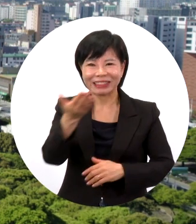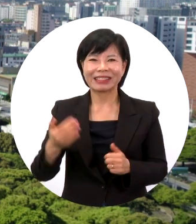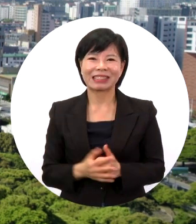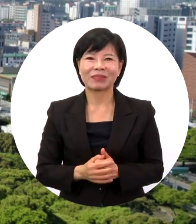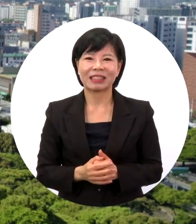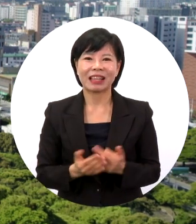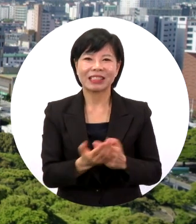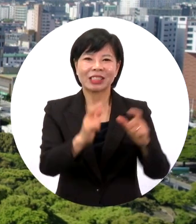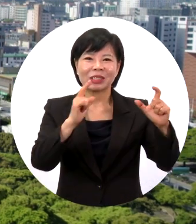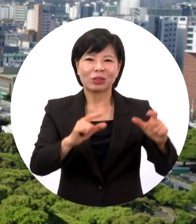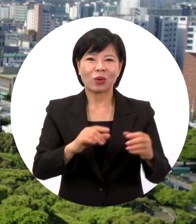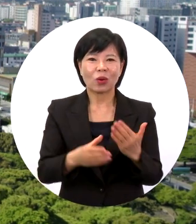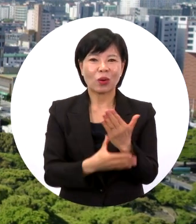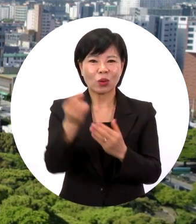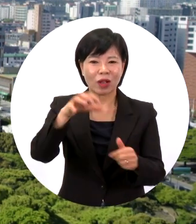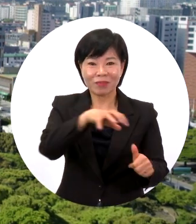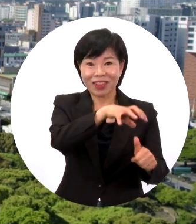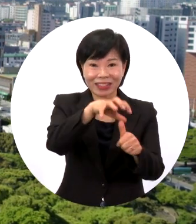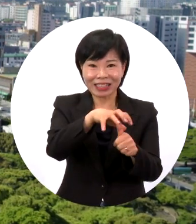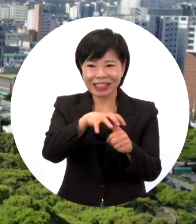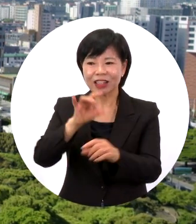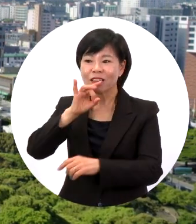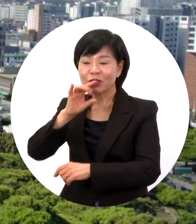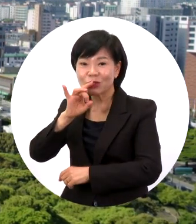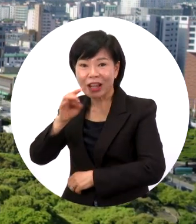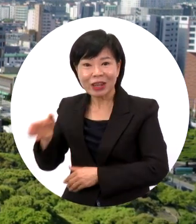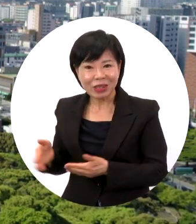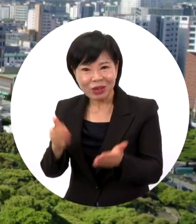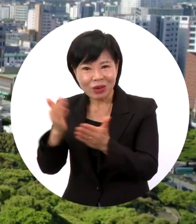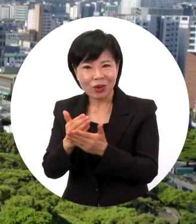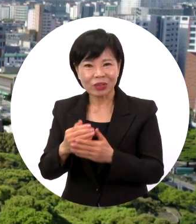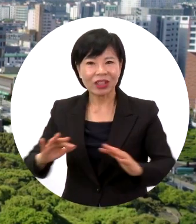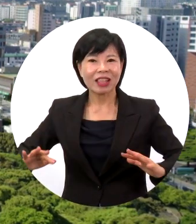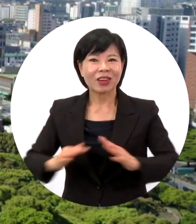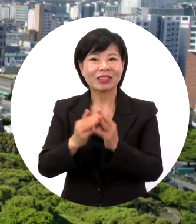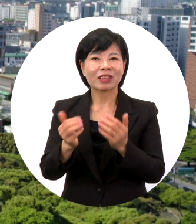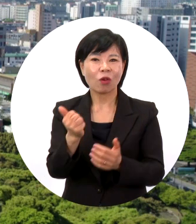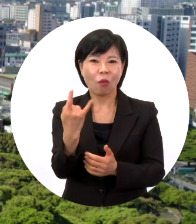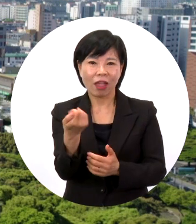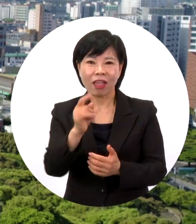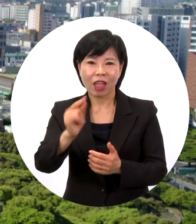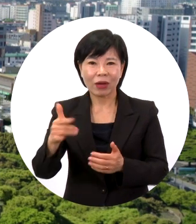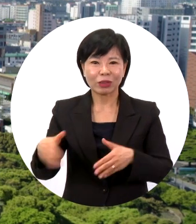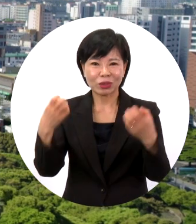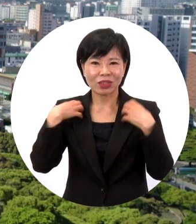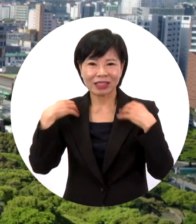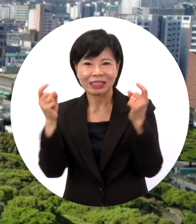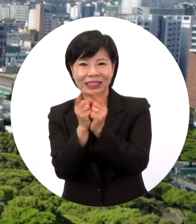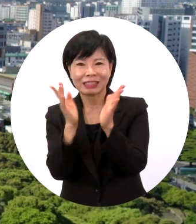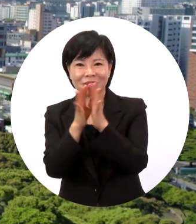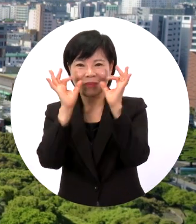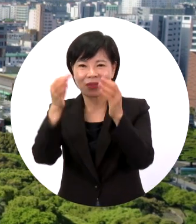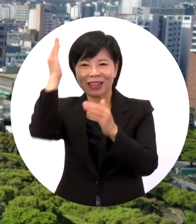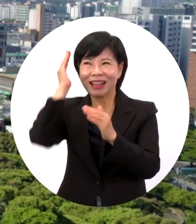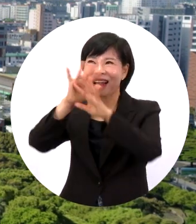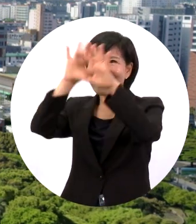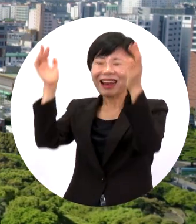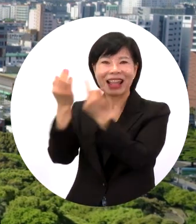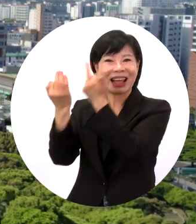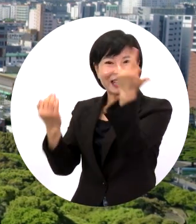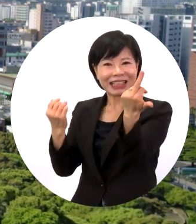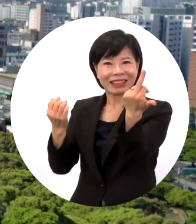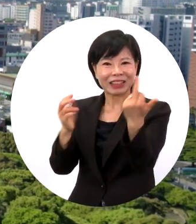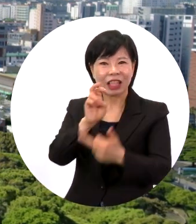순서입니다. 제주종합경기장, 제주시 중앙로, 제주시 건설회관, 제주도청에서 본 한라산, 제주시